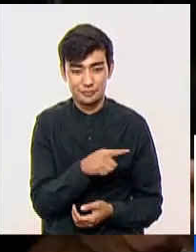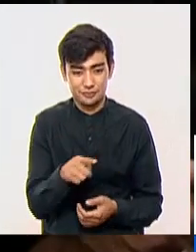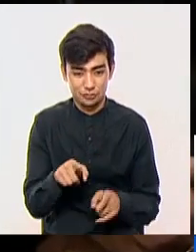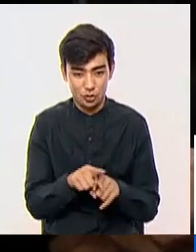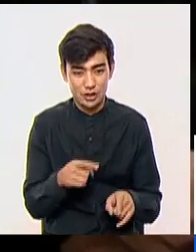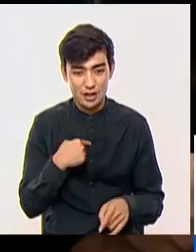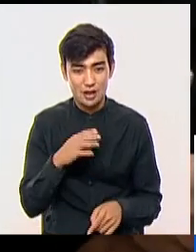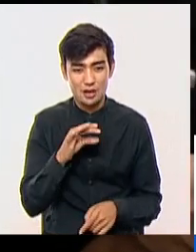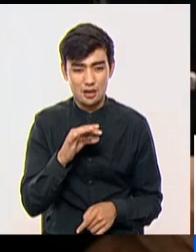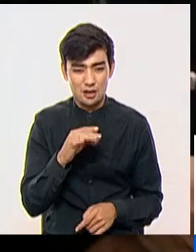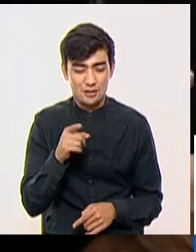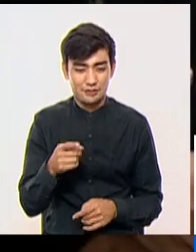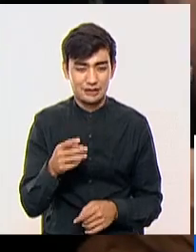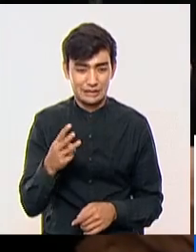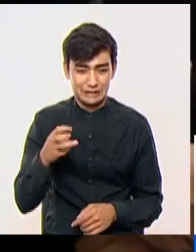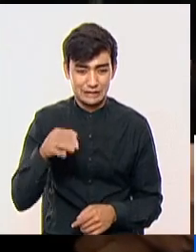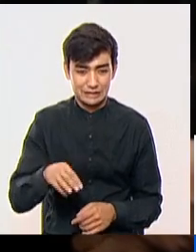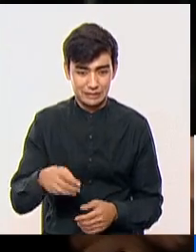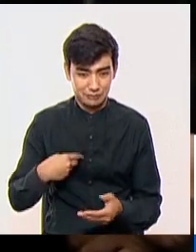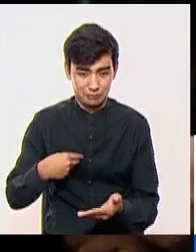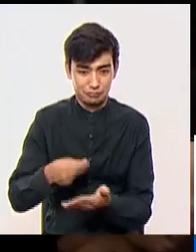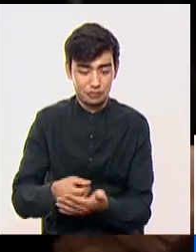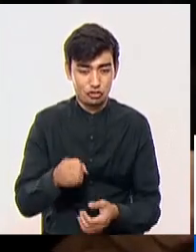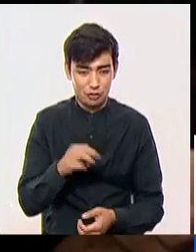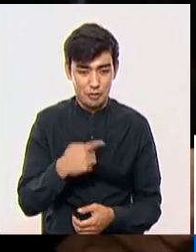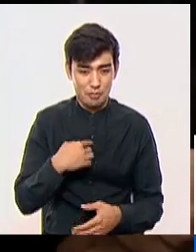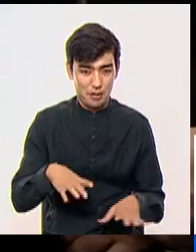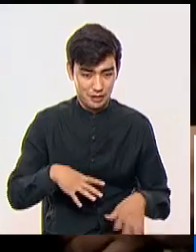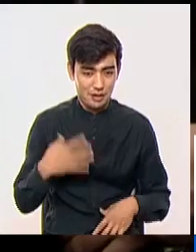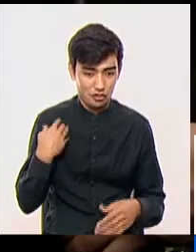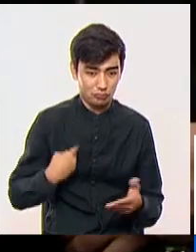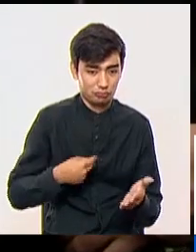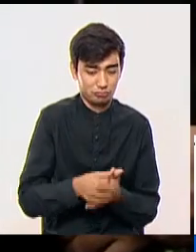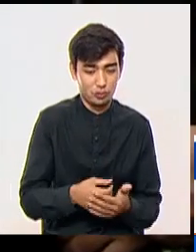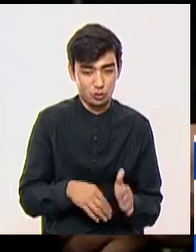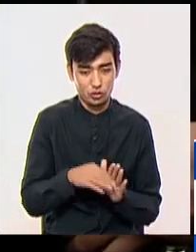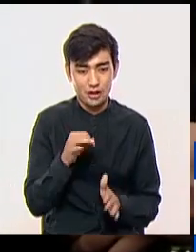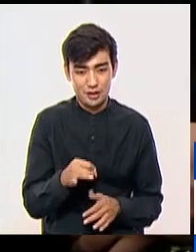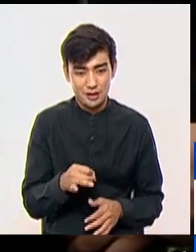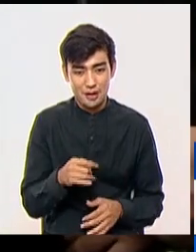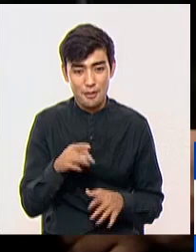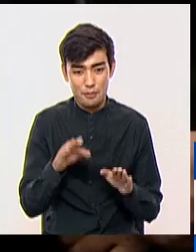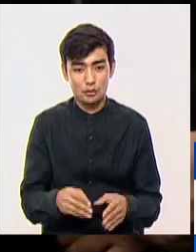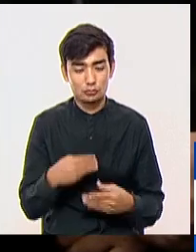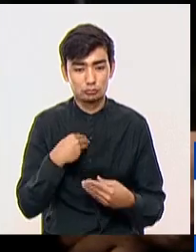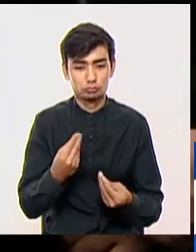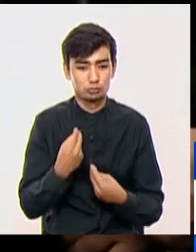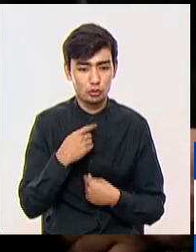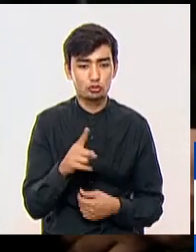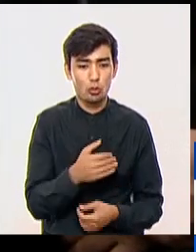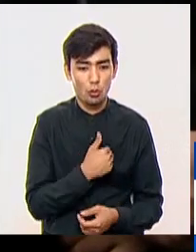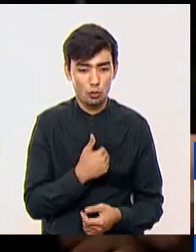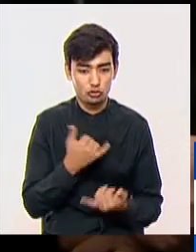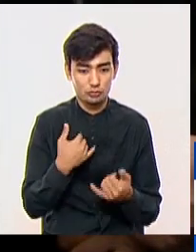мынаға цокольныйға 300 мың теңге бергенше, лучше осы базарға төлейік бастықтарға. Ал қазір біз барсақ, сізге орын бердік қой. Не керек